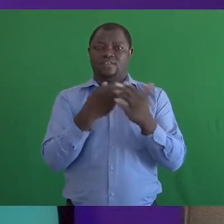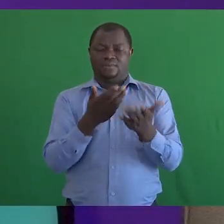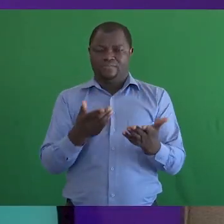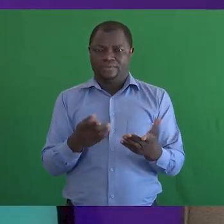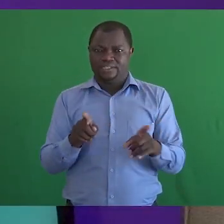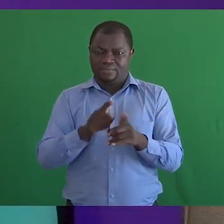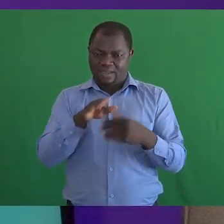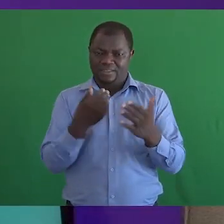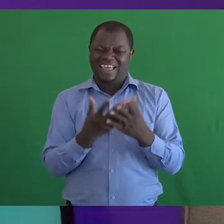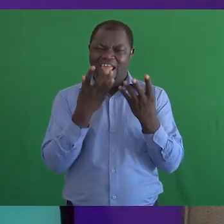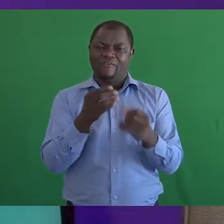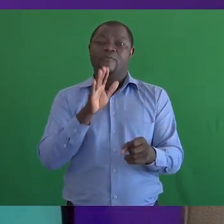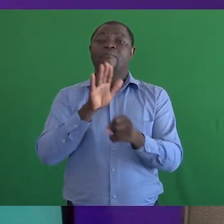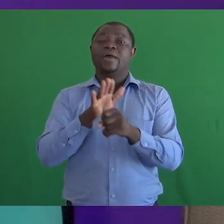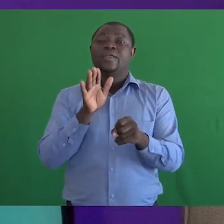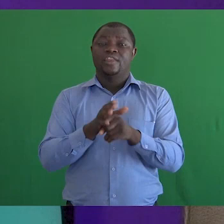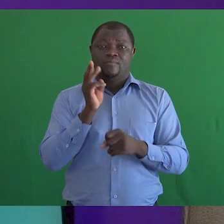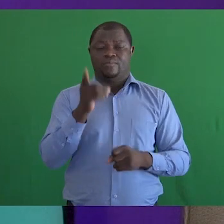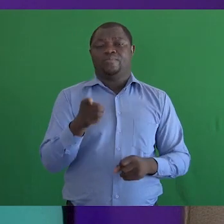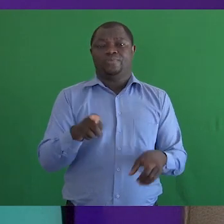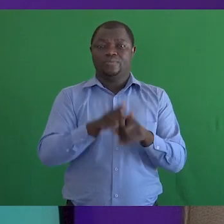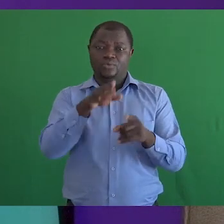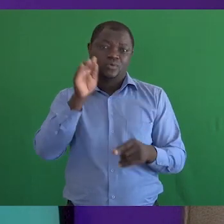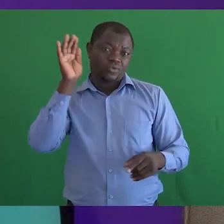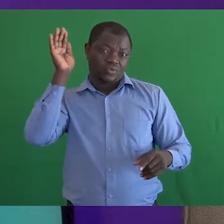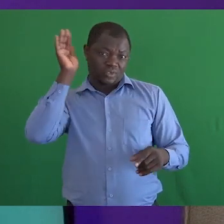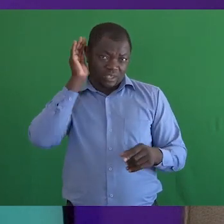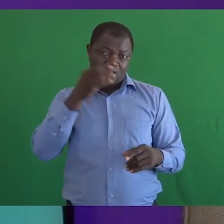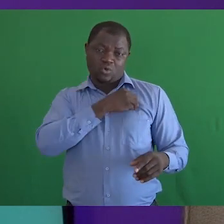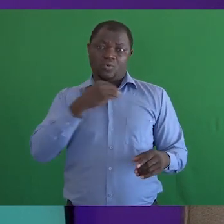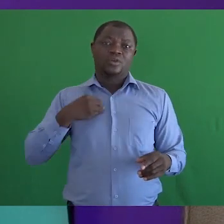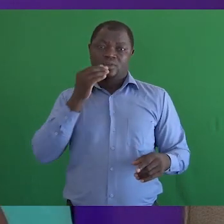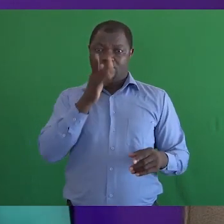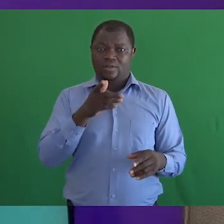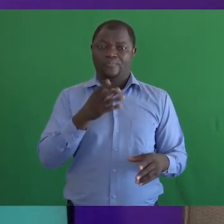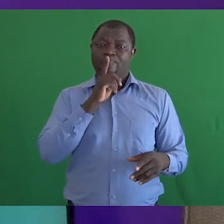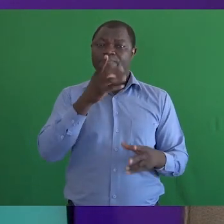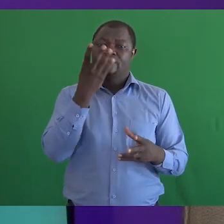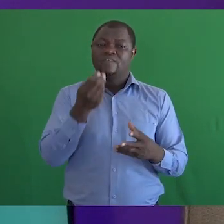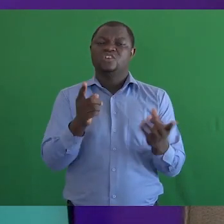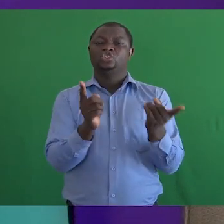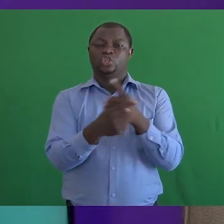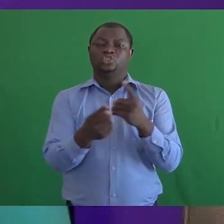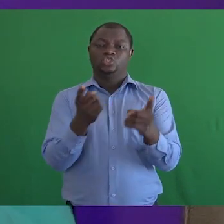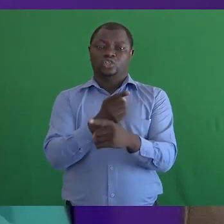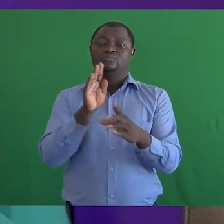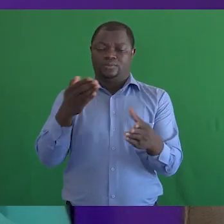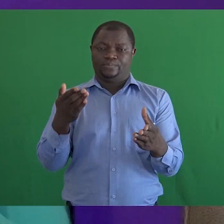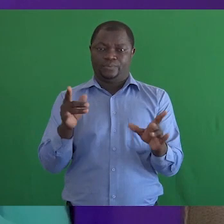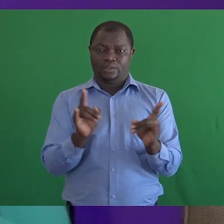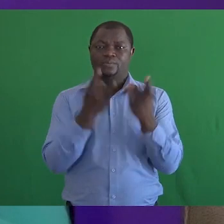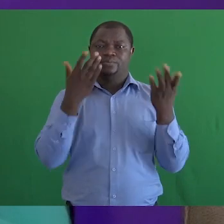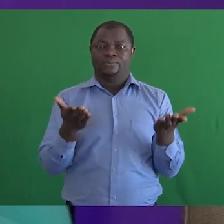runova rwasongana nezvinhu zvakawanda. Sezva mangonzo vachiremba vachitaura kuti pane ma changes anoitika. Anongoitika